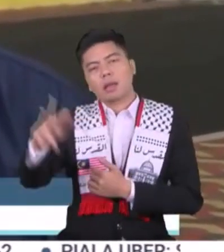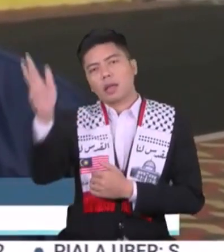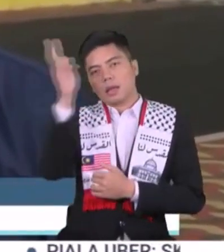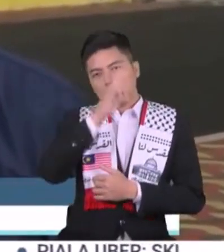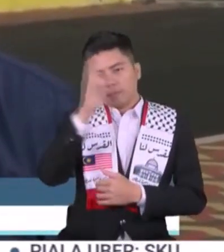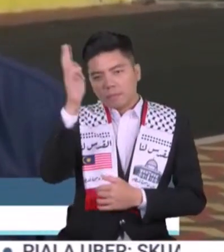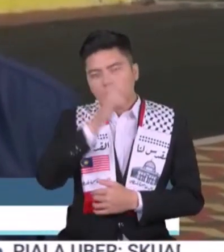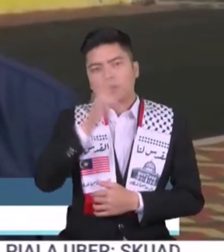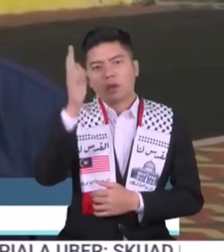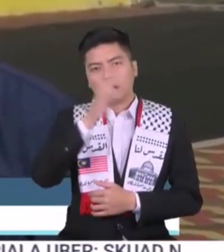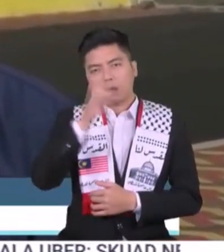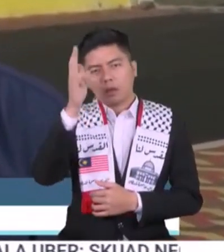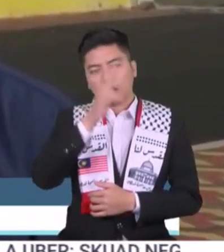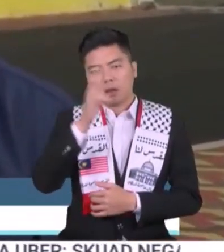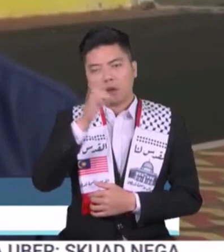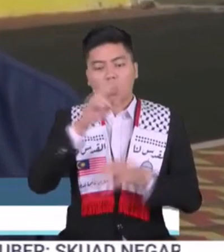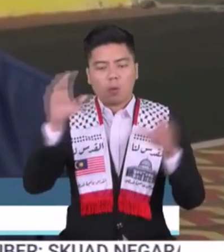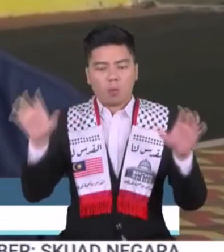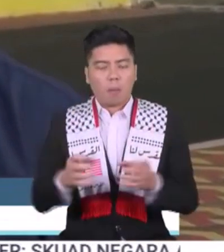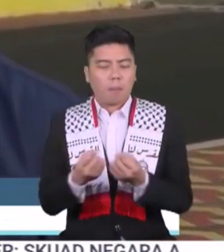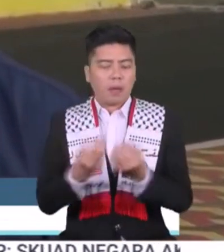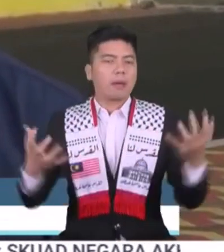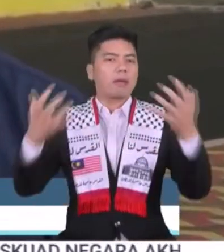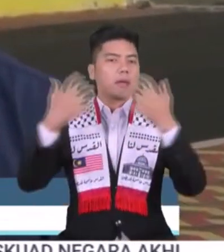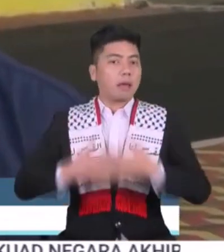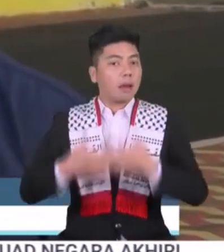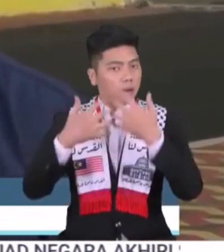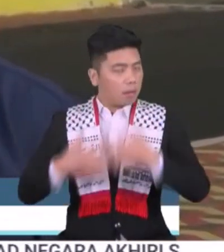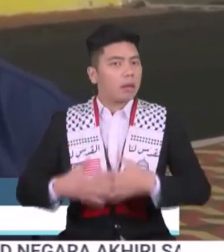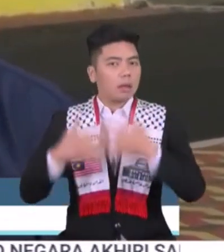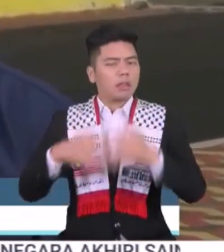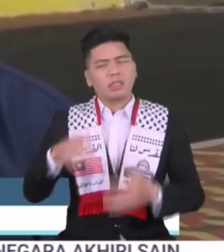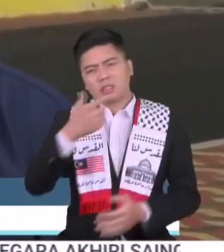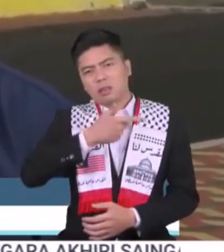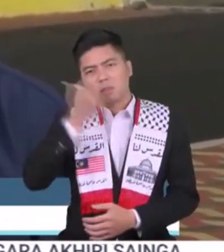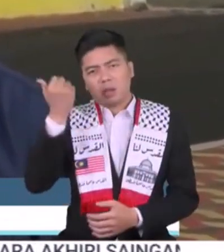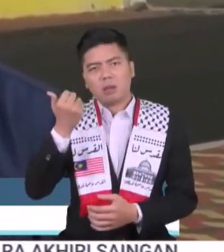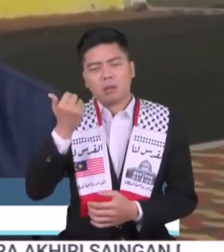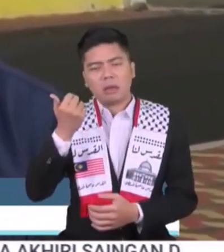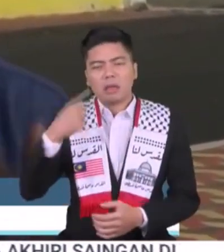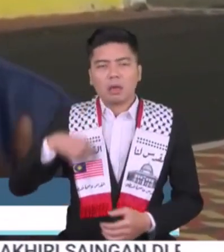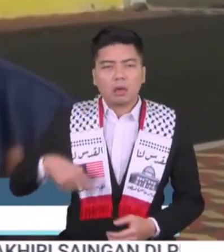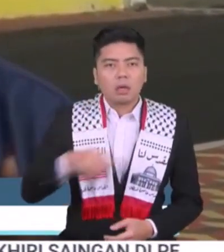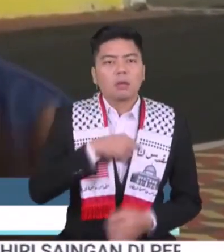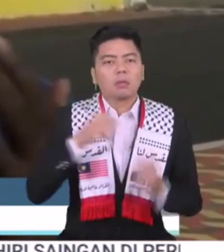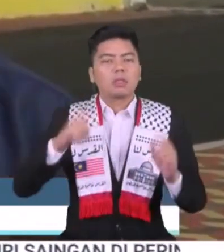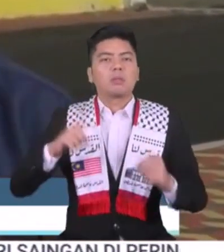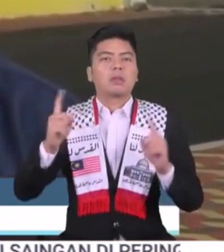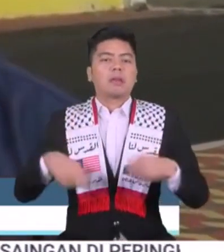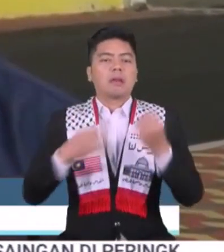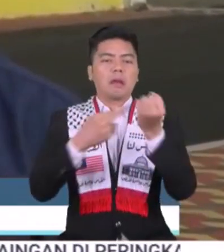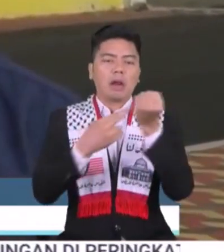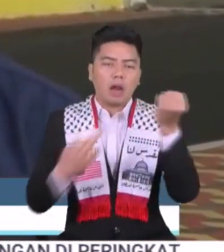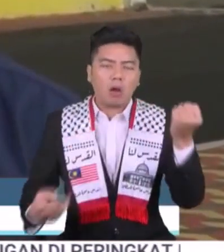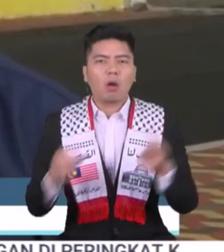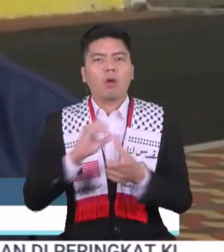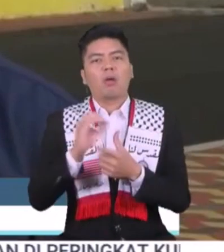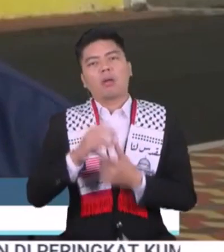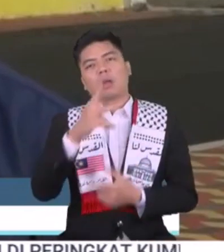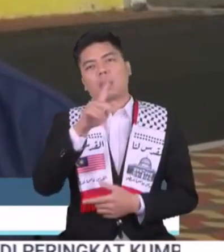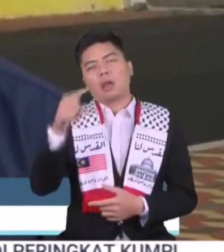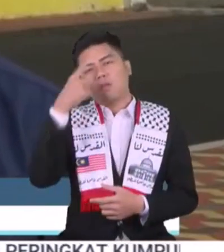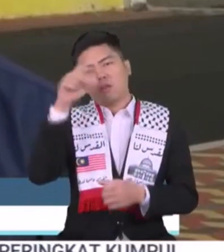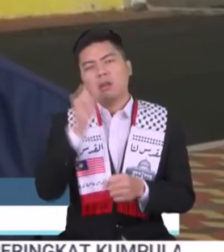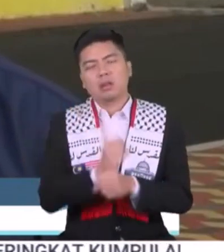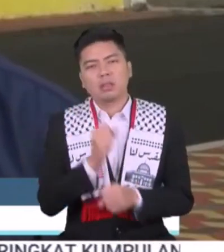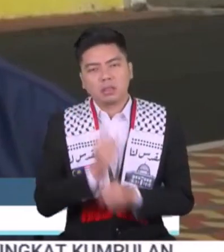kerajaan akan bina banyak lagi kilang di kawasan sini. Kerana kita kena pergi ke Rawang atau Kuala Lumpur untuk cari